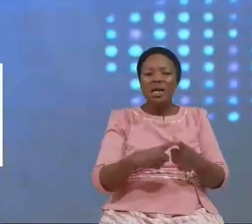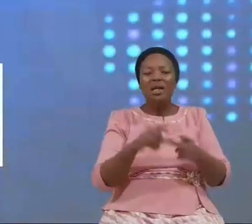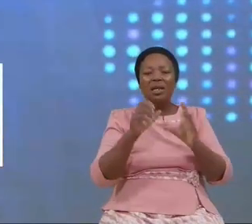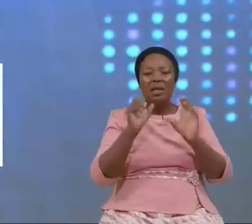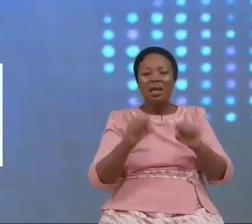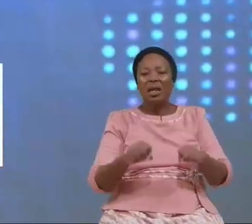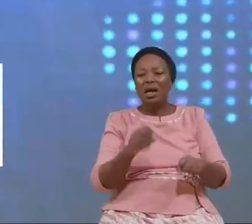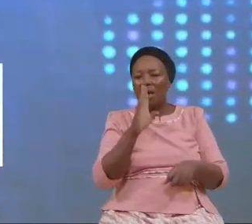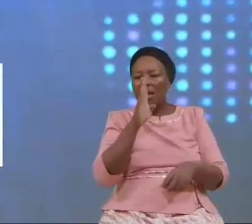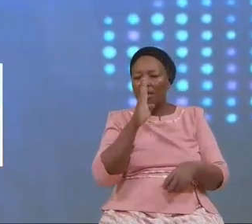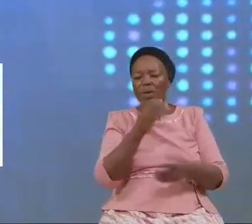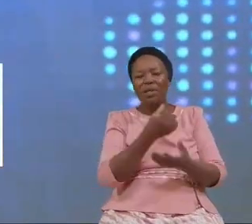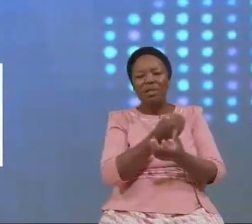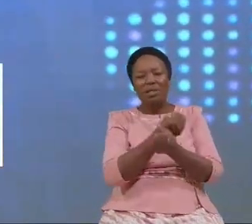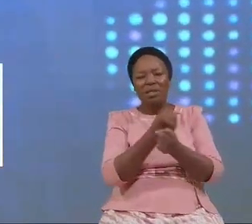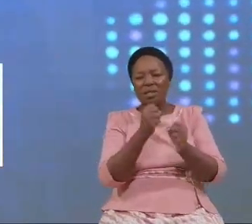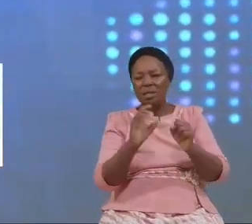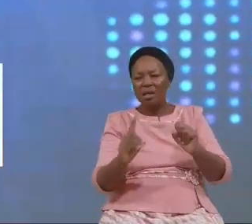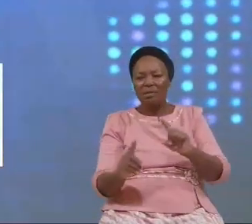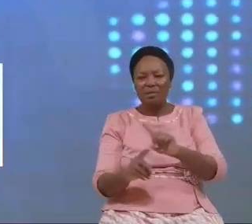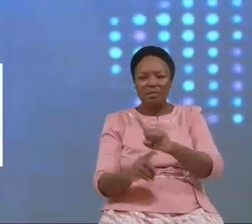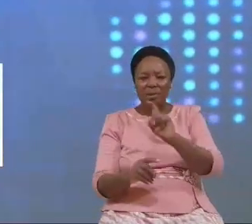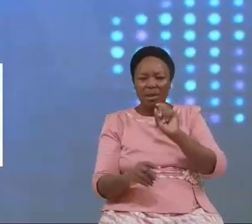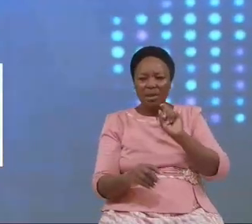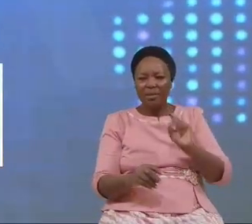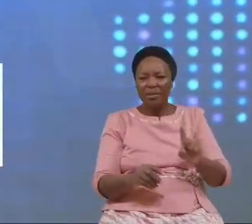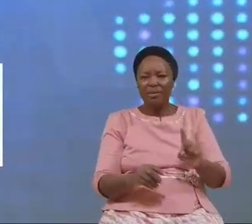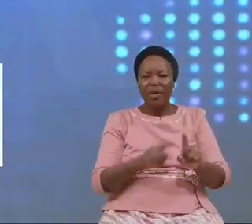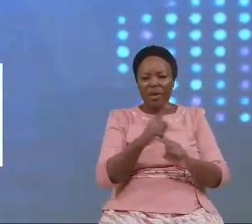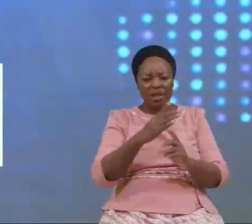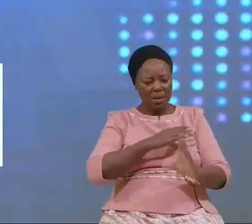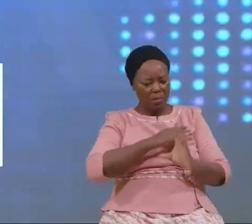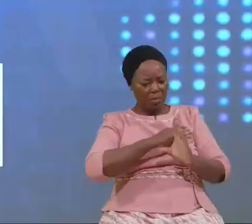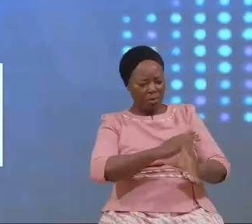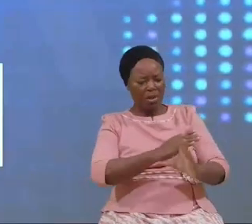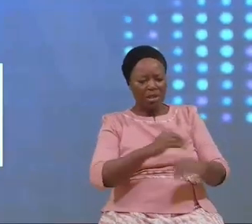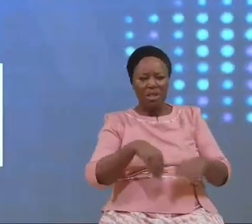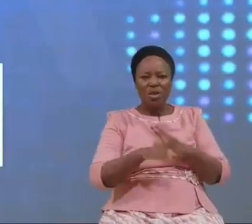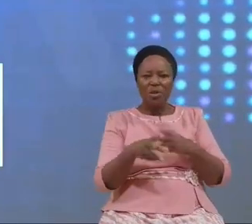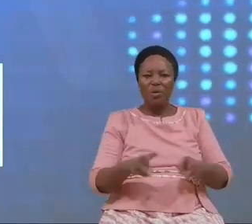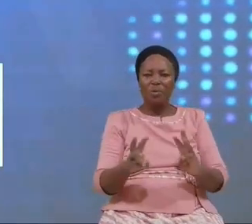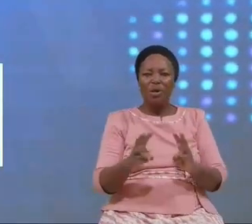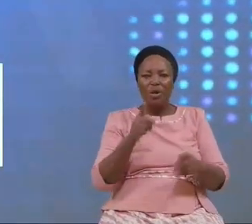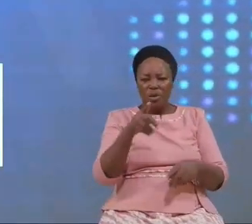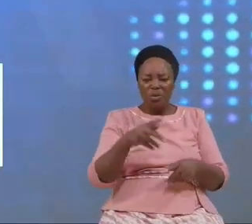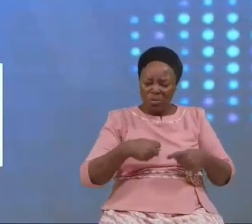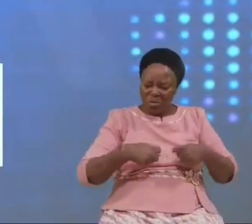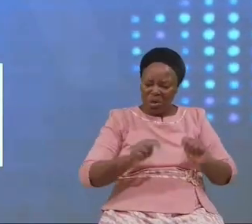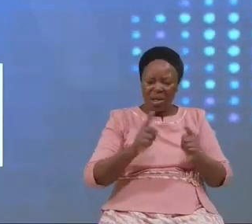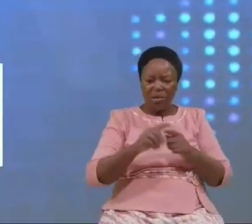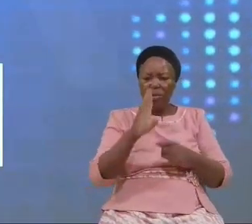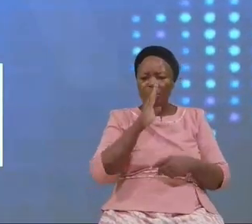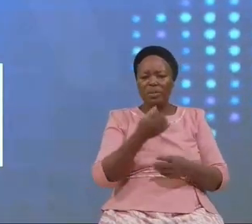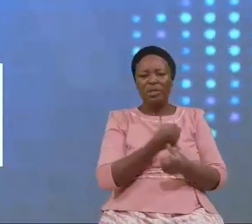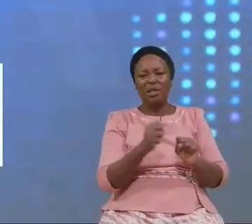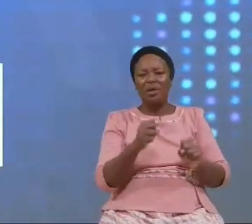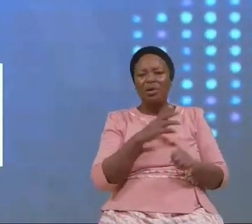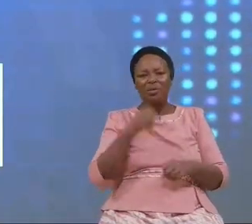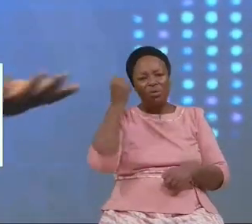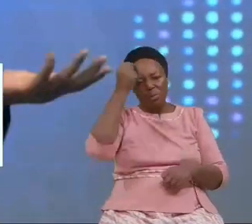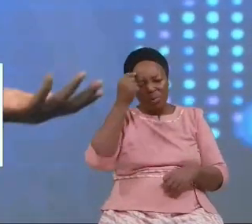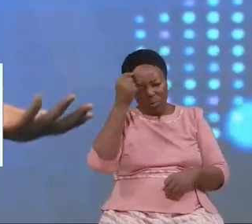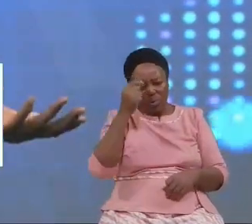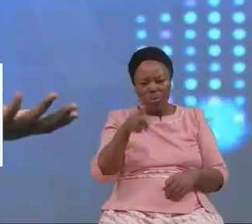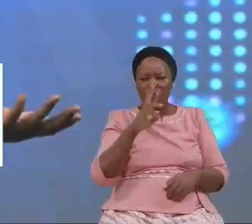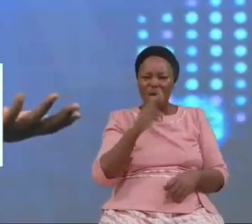qui peut être sauvé quand il y a un blocage dans ta voix tu as essayé d'être sauvé tu pensais